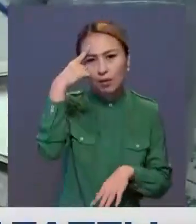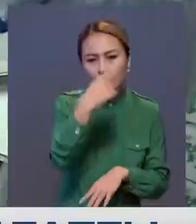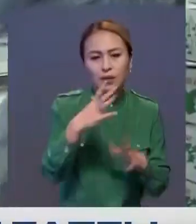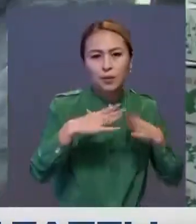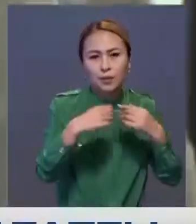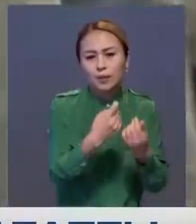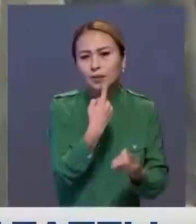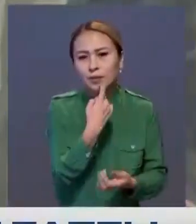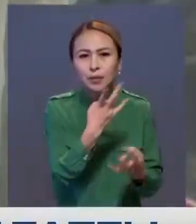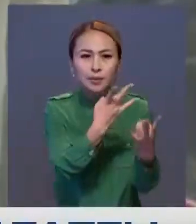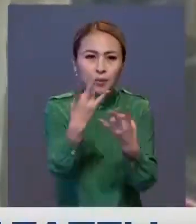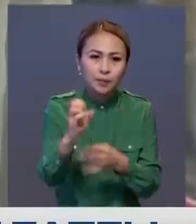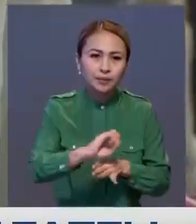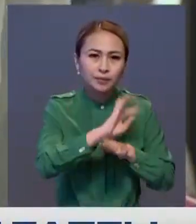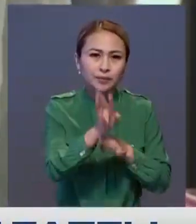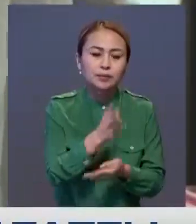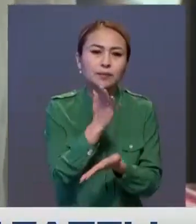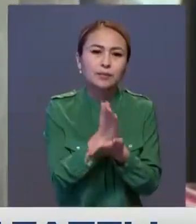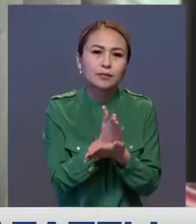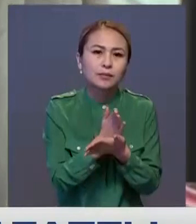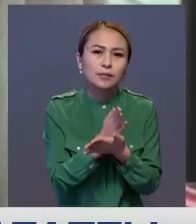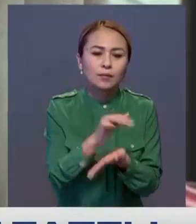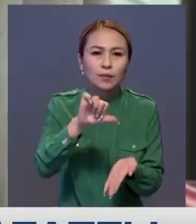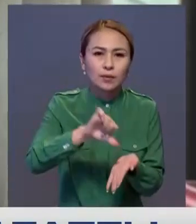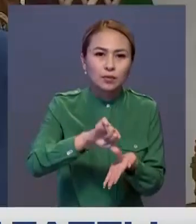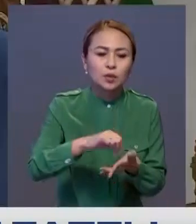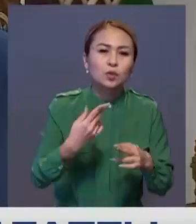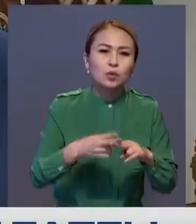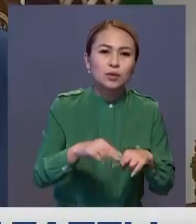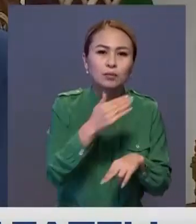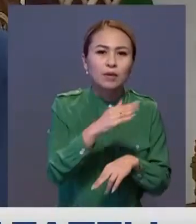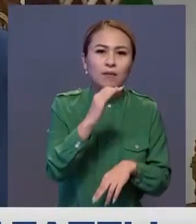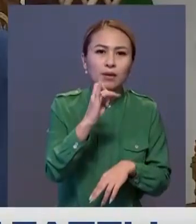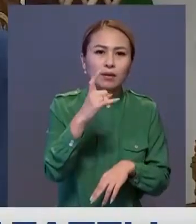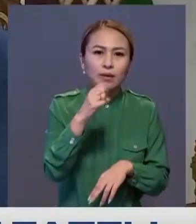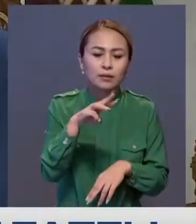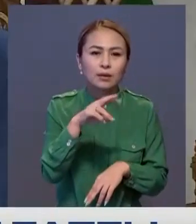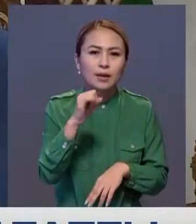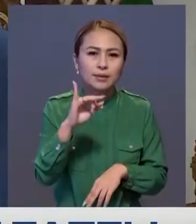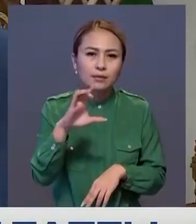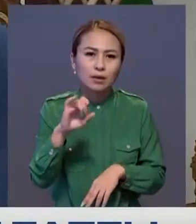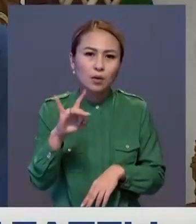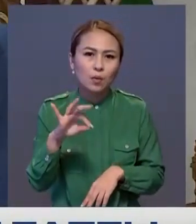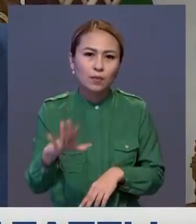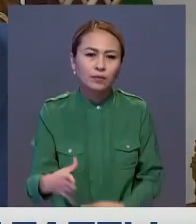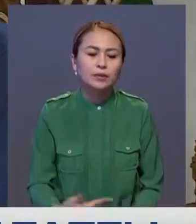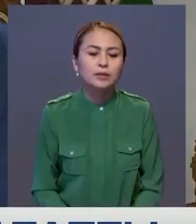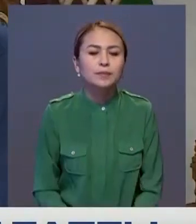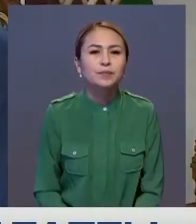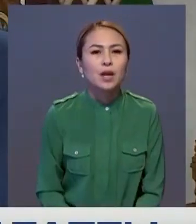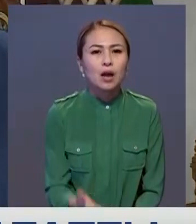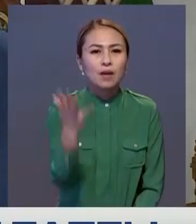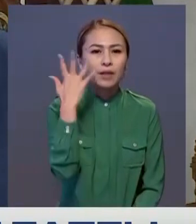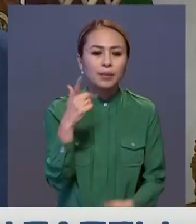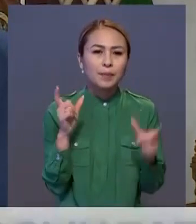қамтылған отбасыларды керек жарақпен қамтамасыз етуге атсалысып жүр. Солардың бірі Фархат Айсаров. Во время пандемии.